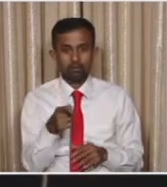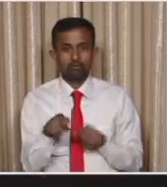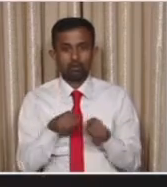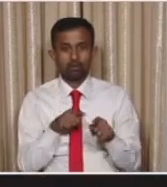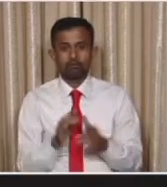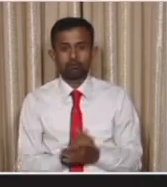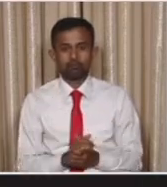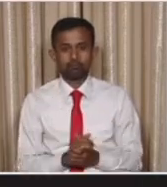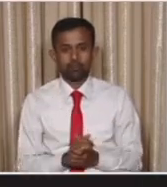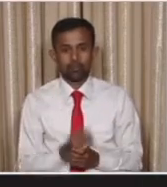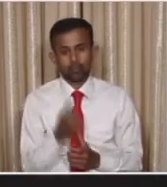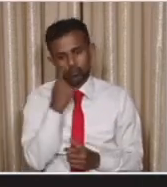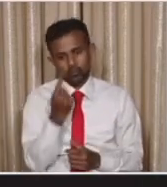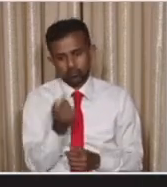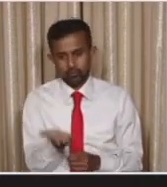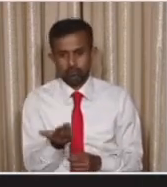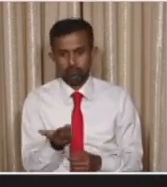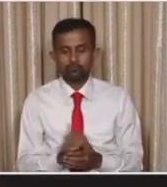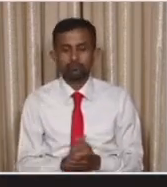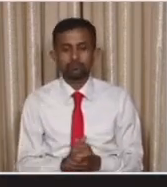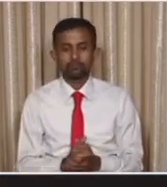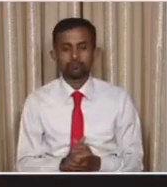වැරදීමක් වුණේ. හරි සමාවෙන්න.